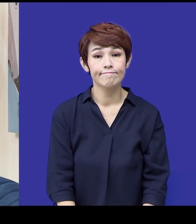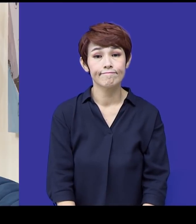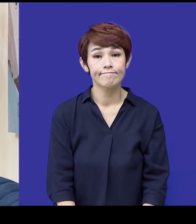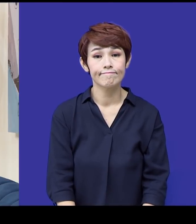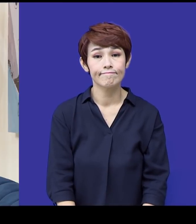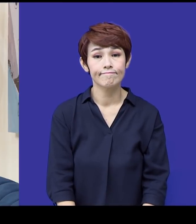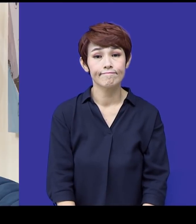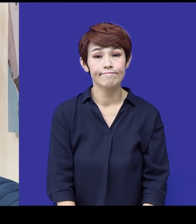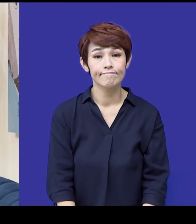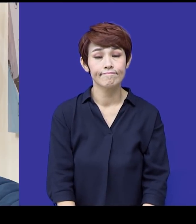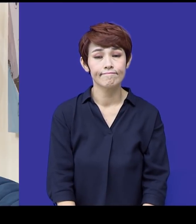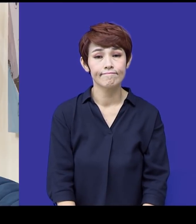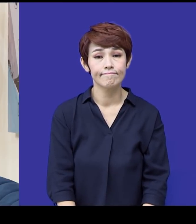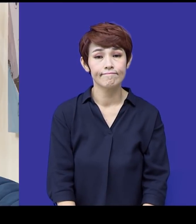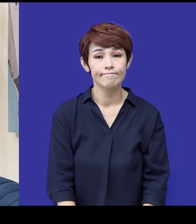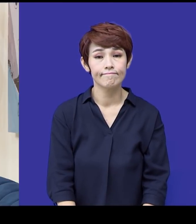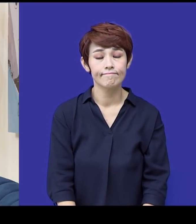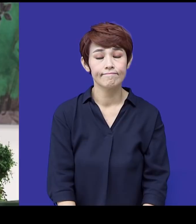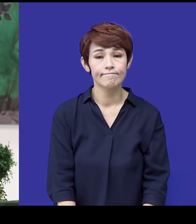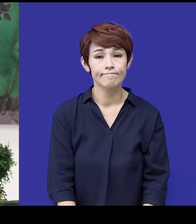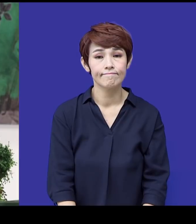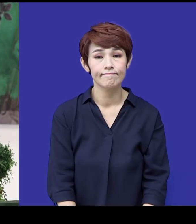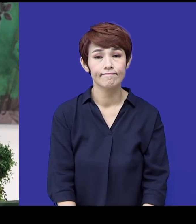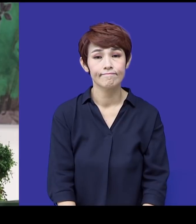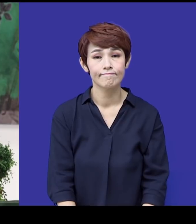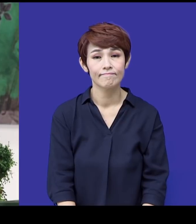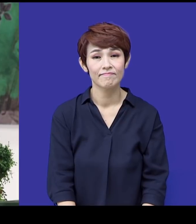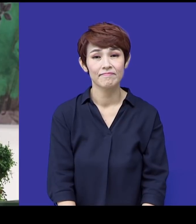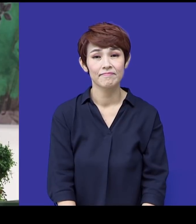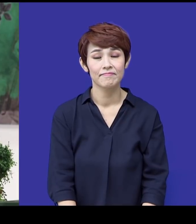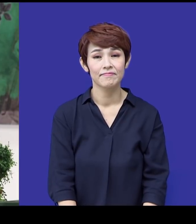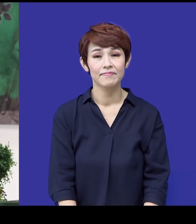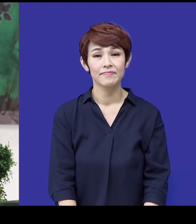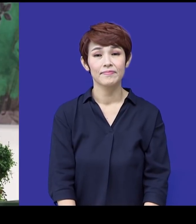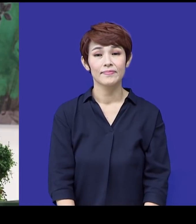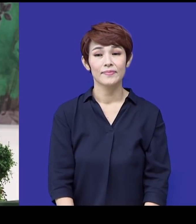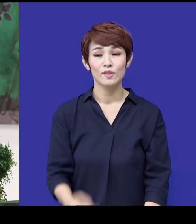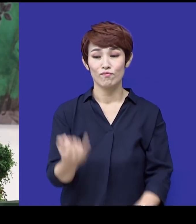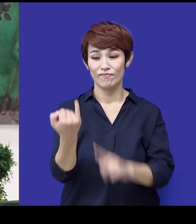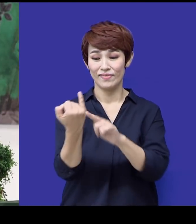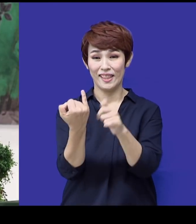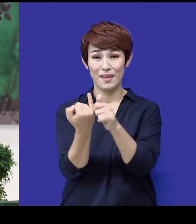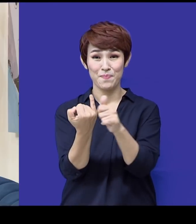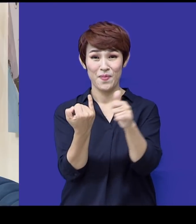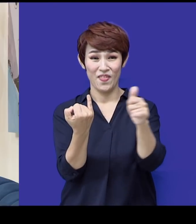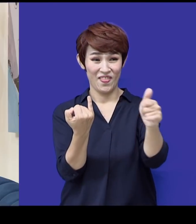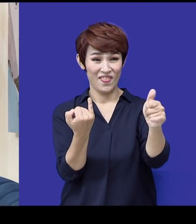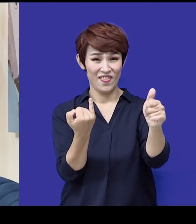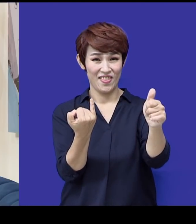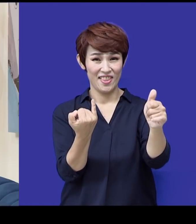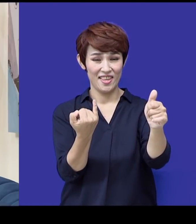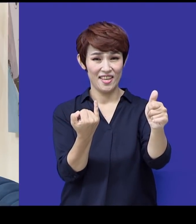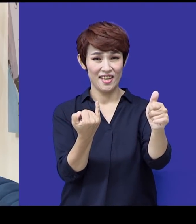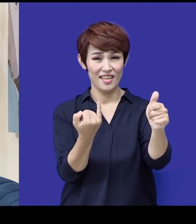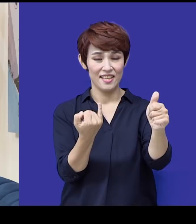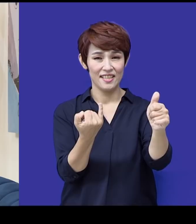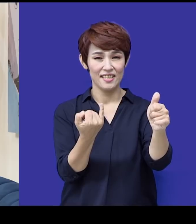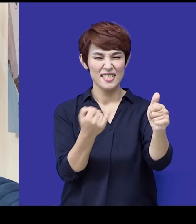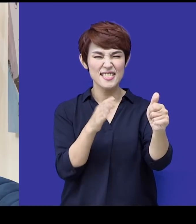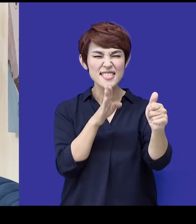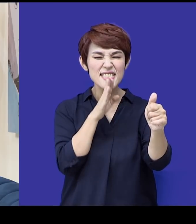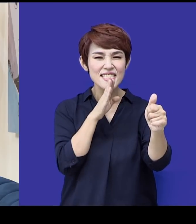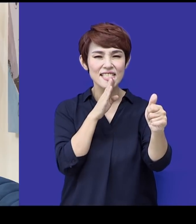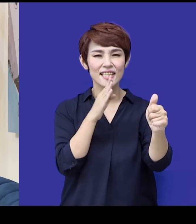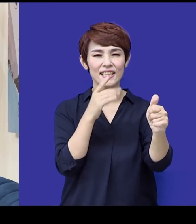그 금메달 올림픽 때 하는 금메달 같은 동그란 거를 진짜